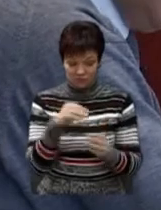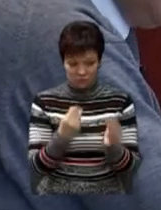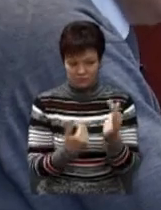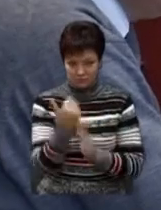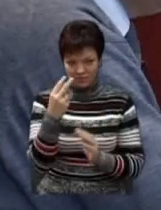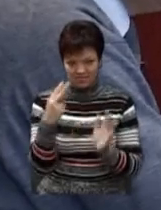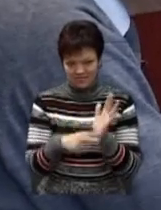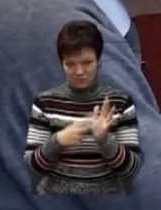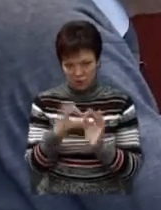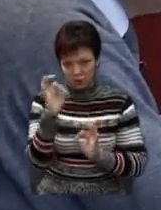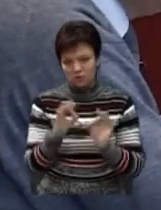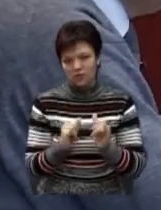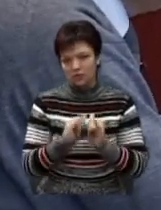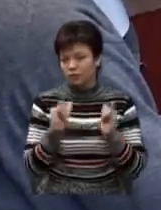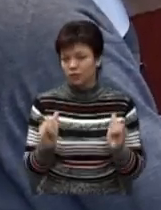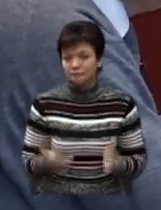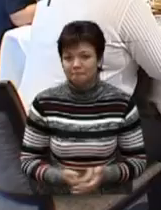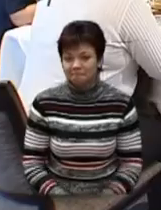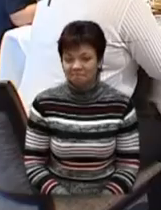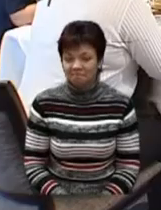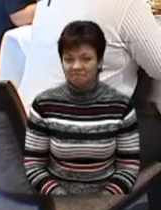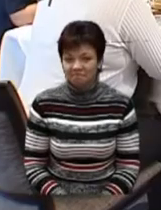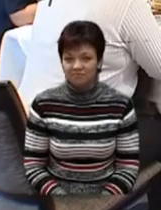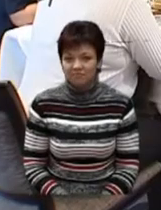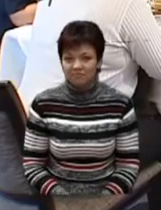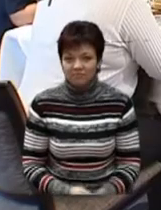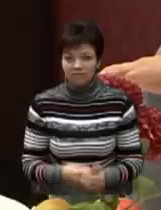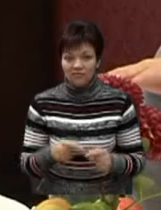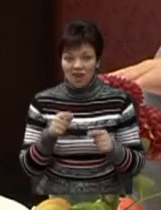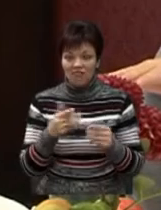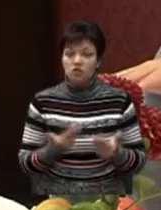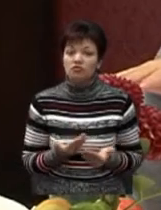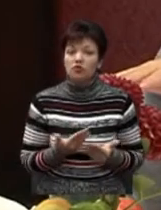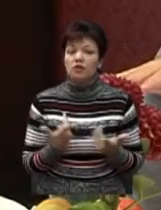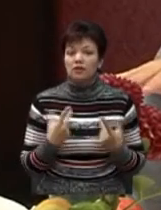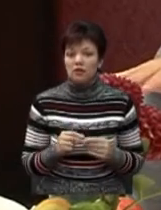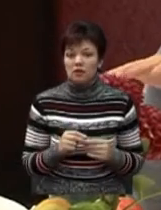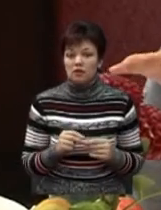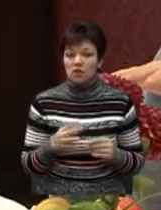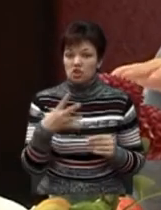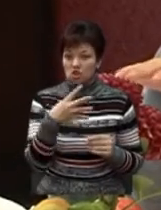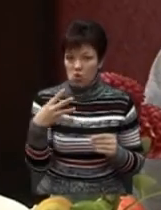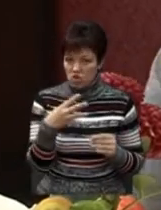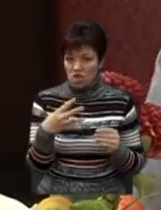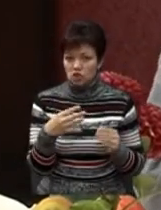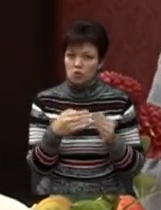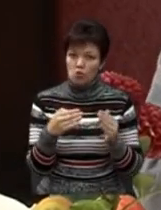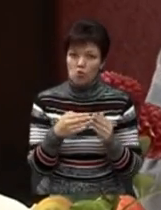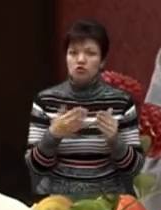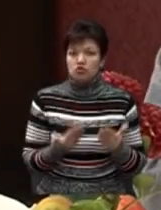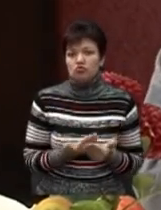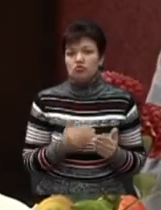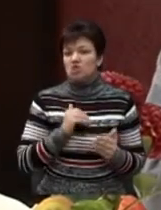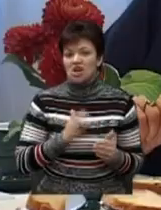Понятно, так? Да. Вы живете в частном доме или... Нет. Вы живете в многоэтажном доме? Четырехэтажка. Четырехэтажном доме.